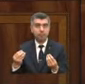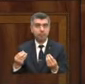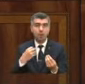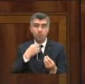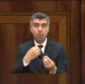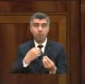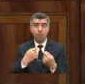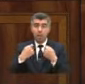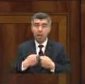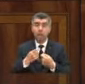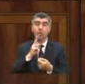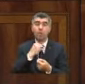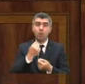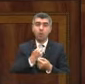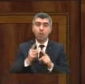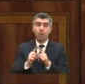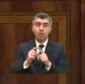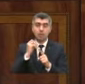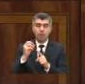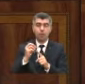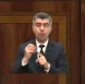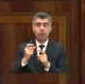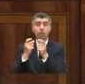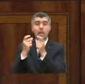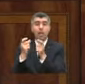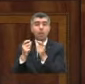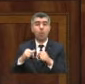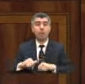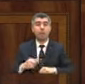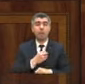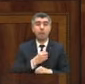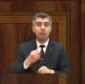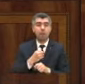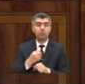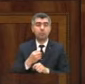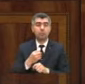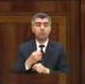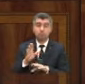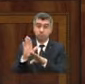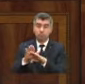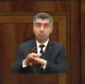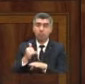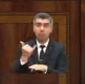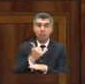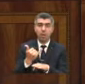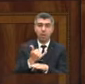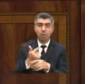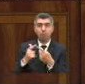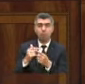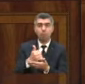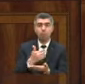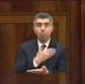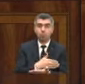على الصفقات العمومية اللي هي أكبر دليل على تفشي الفساد في هذا القطاع. وهنا كندعوكم سيد رئيس الحكومة باش تحملوا مسؤولياتكم